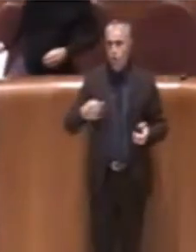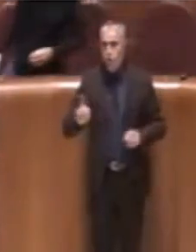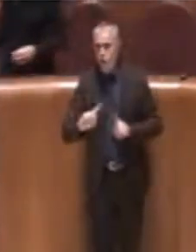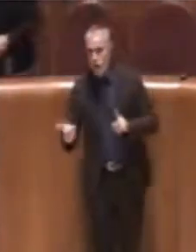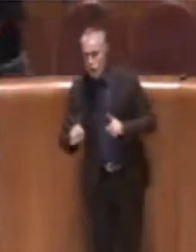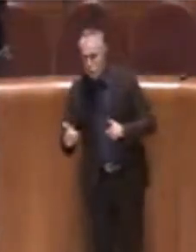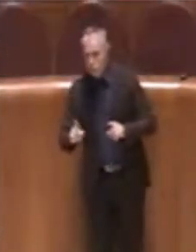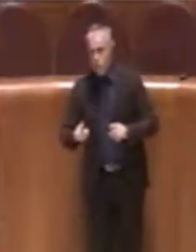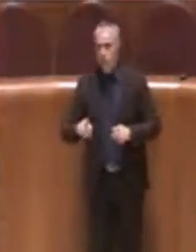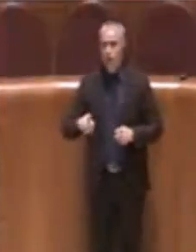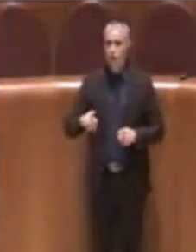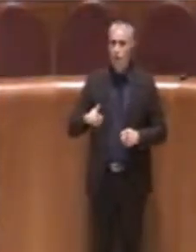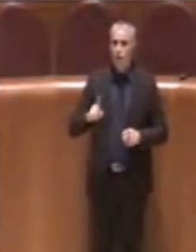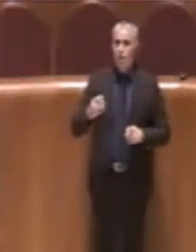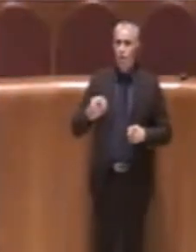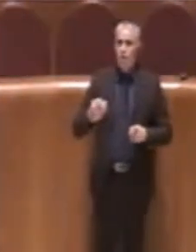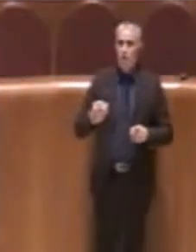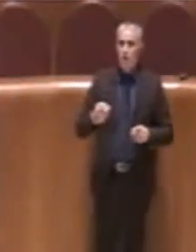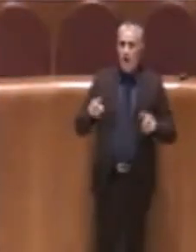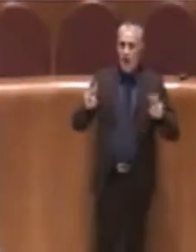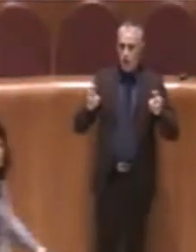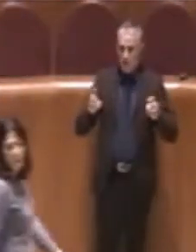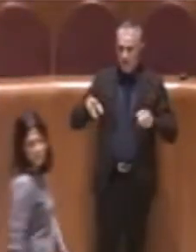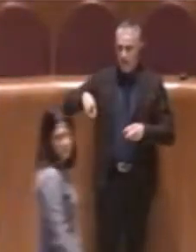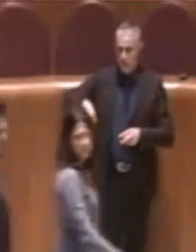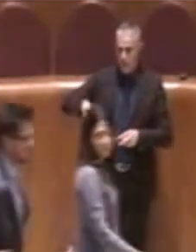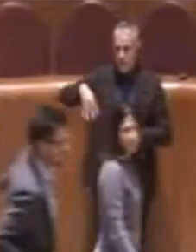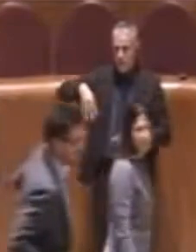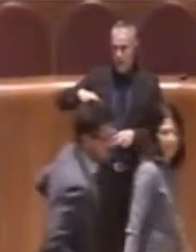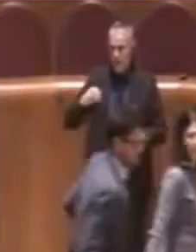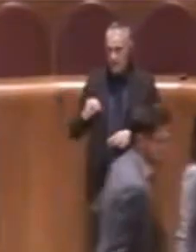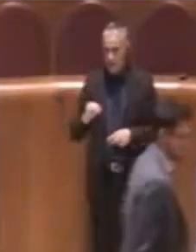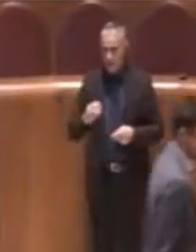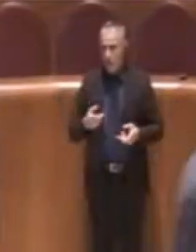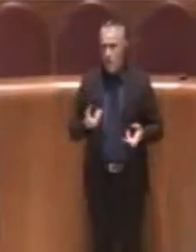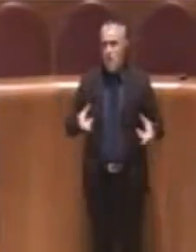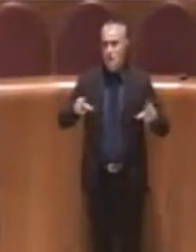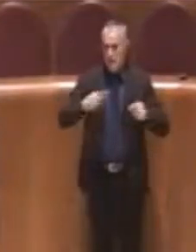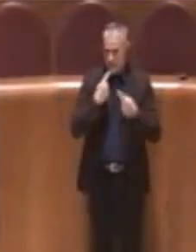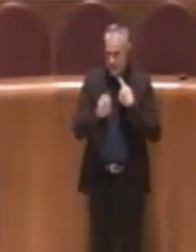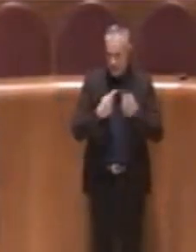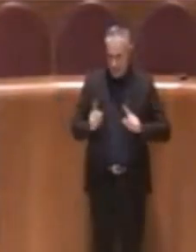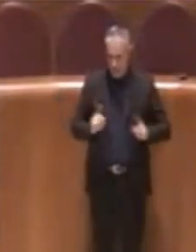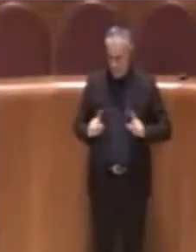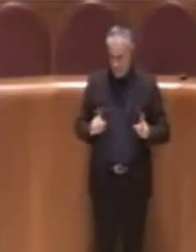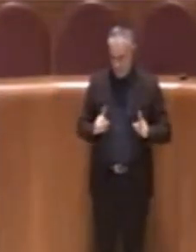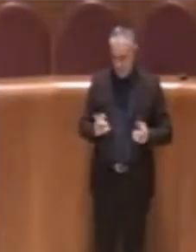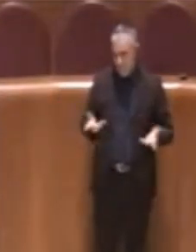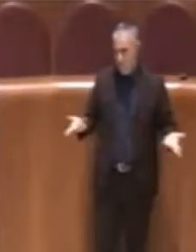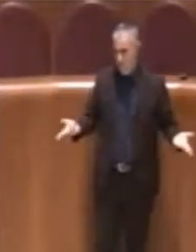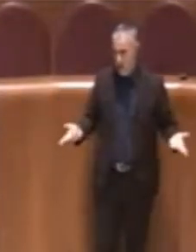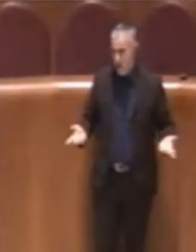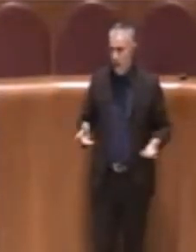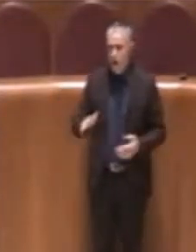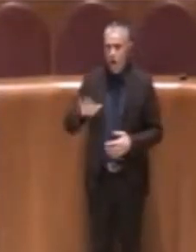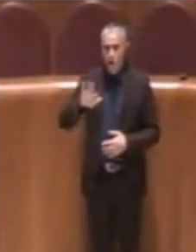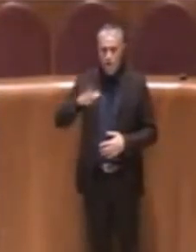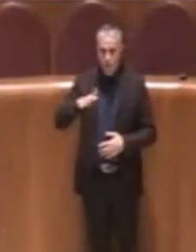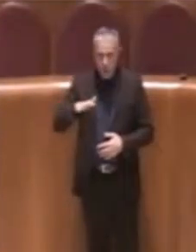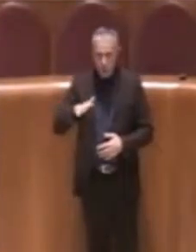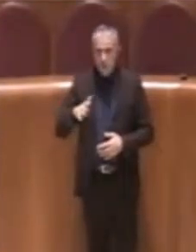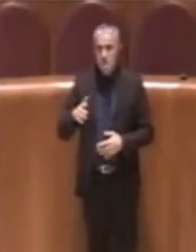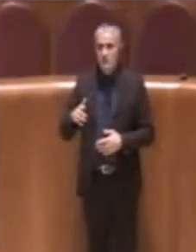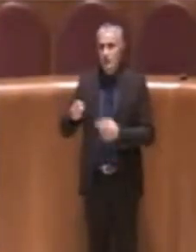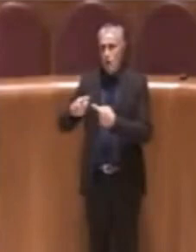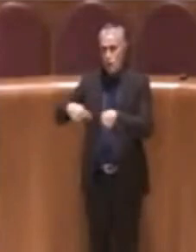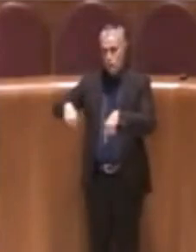dell'applicazione dei PMO. Ecco, magari la Giunta Capitolina se la sarebbe anche risparmiata, insomma, l'esame dei PMO. Ma forse sotto la sua